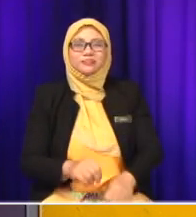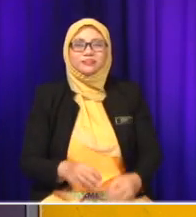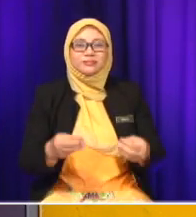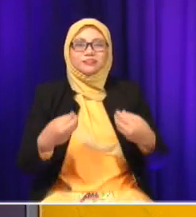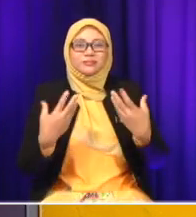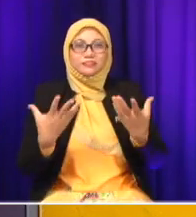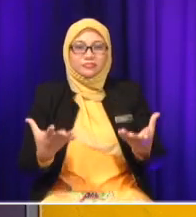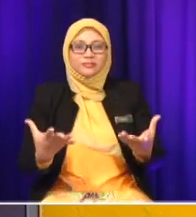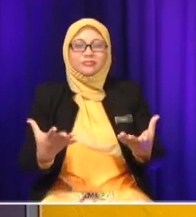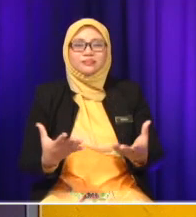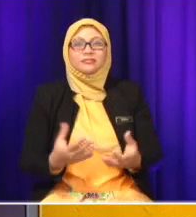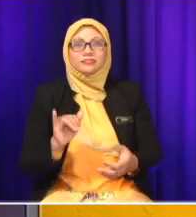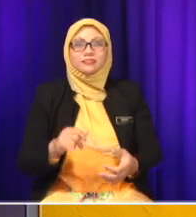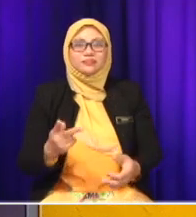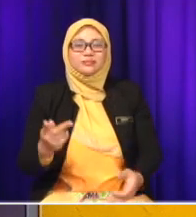kita